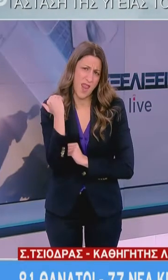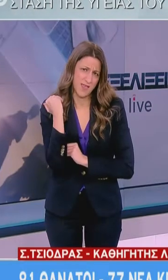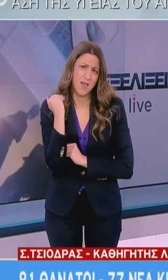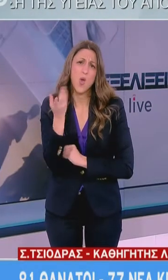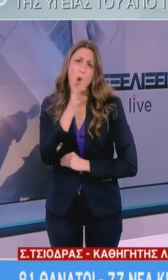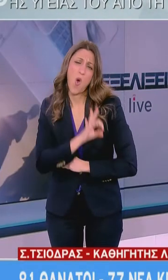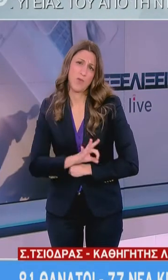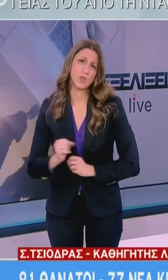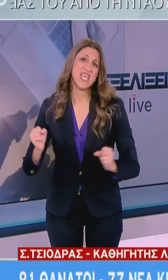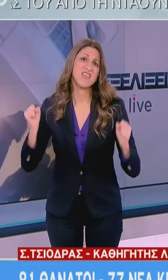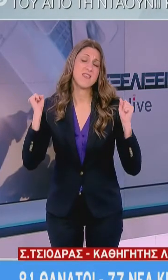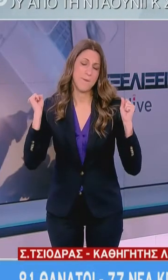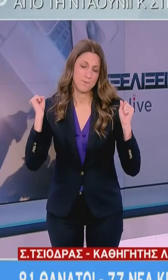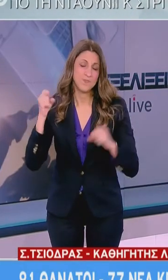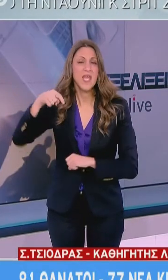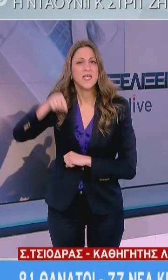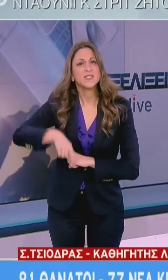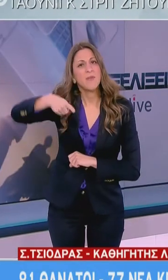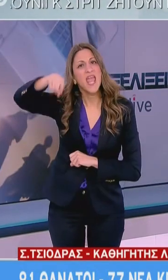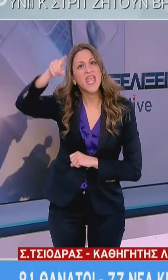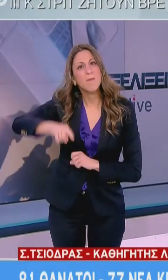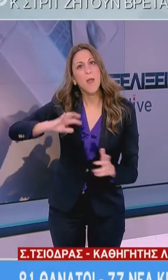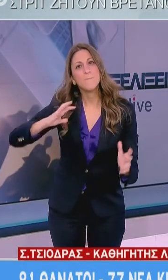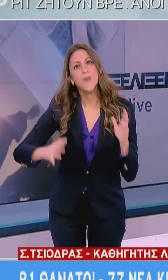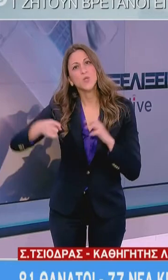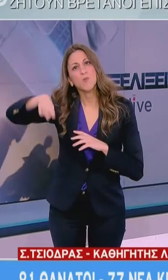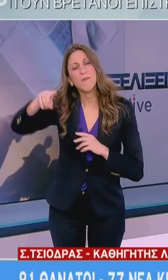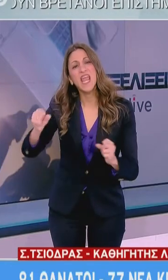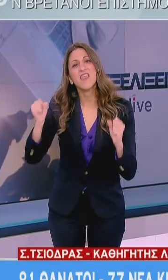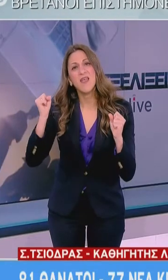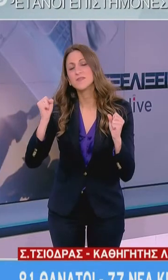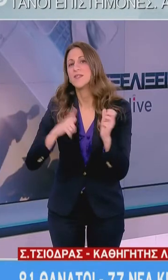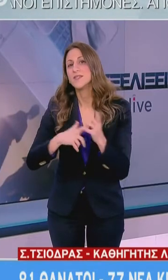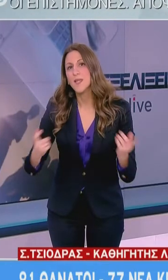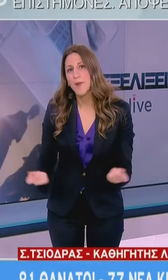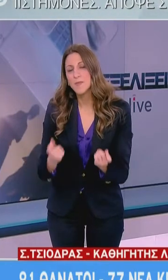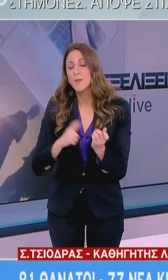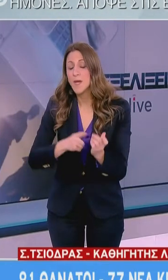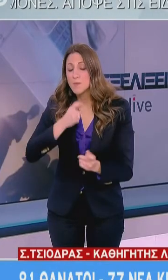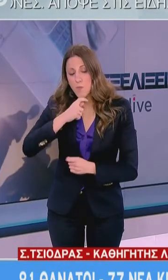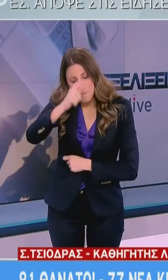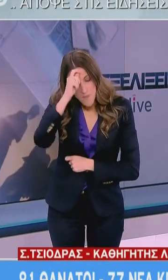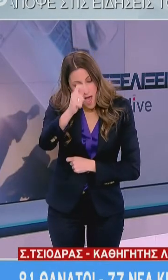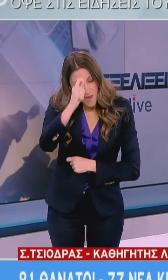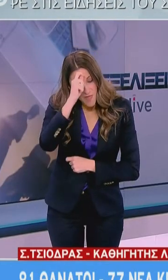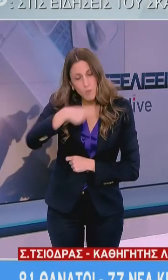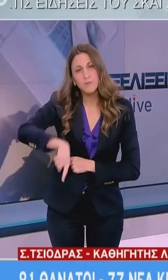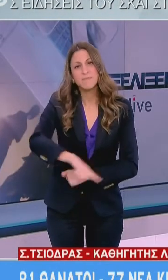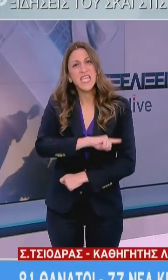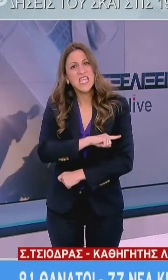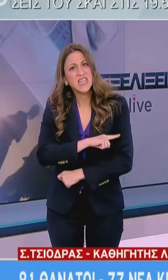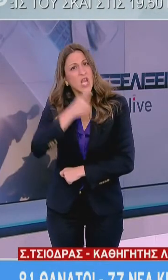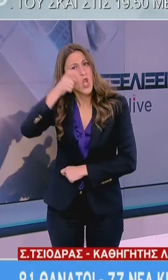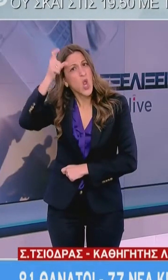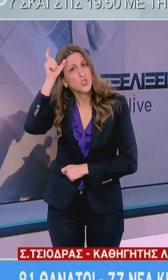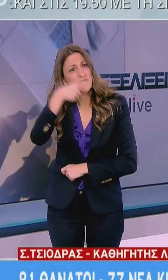υγείας, νομίζω, είναι μια ευκαιρία να χειροκροτήσουμε τους υγειονομικούς μας που παλεύουν στην πρώτη γραμμή. Ως εκ τούτου, έχουν αυξημένο κίνδυνο